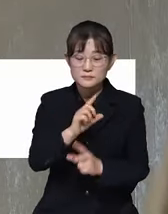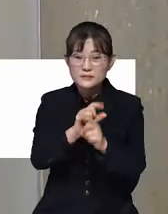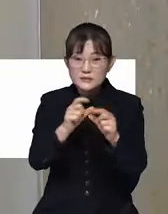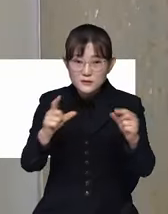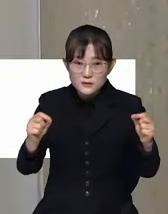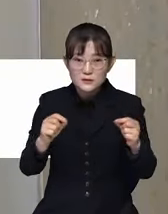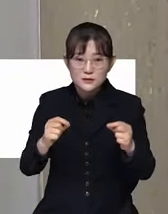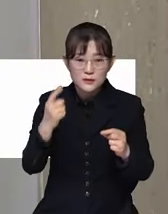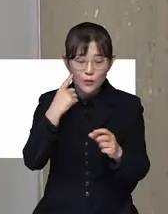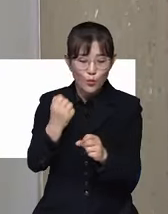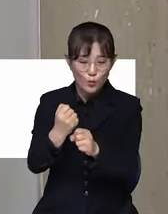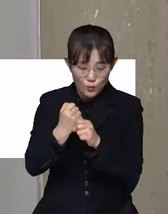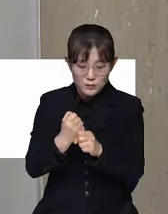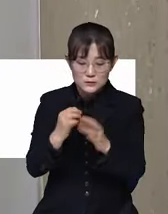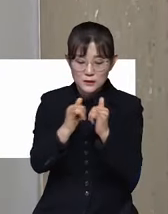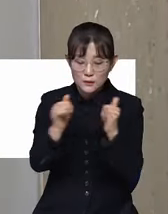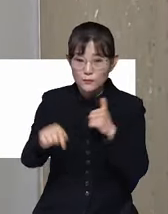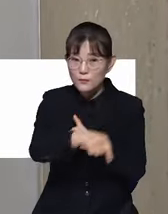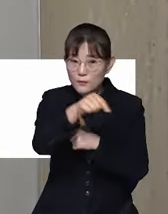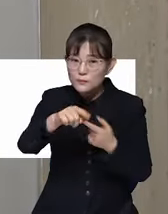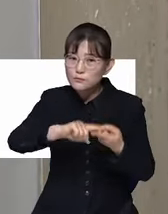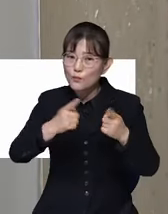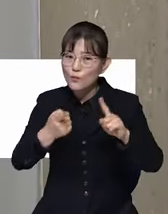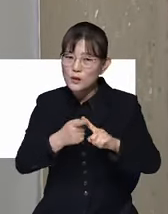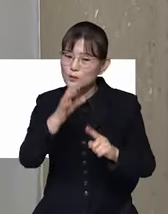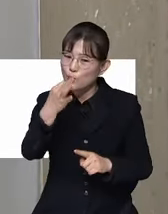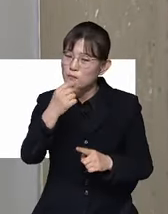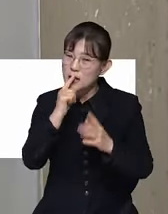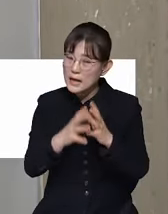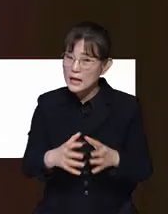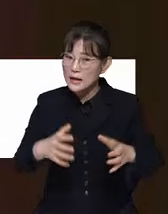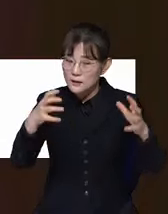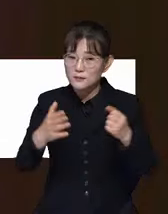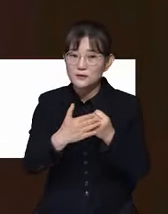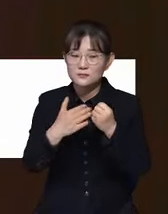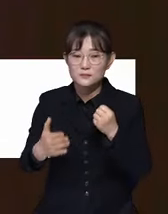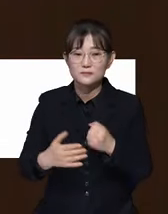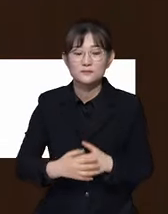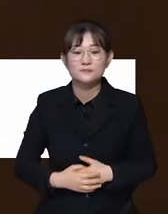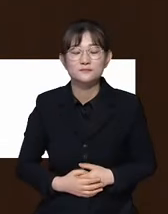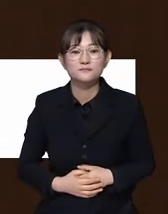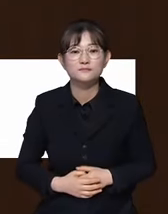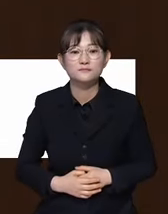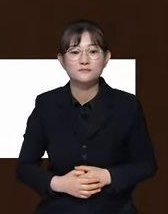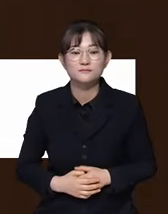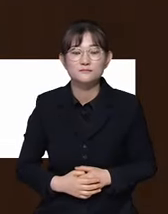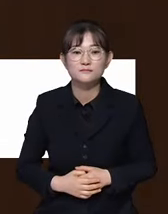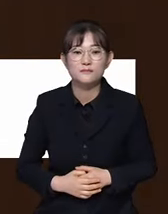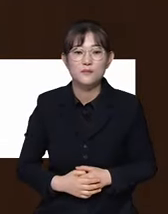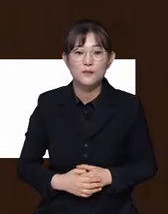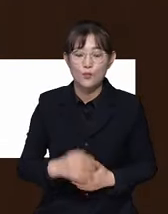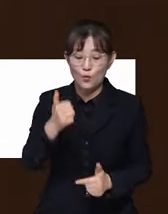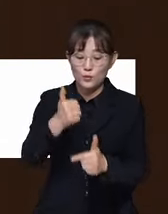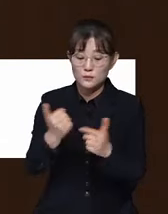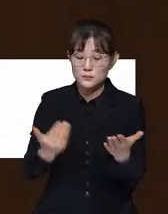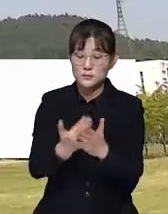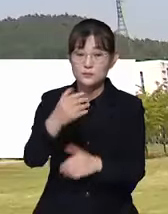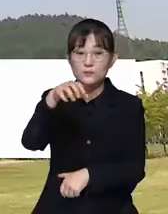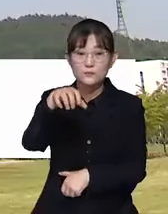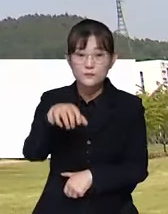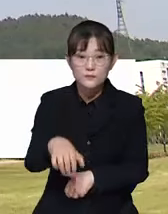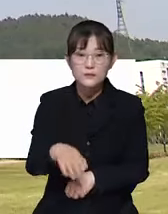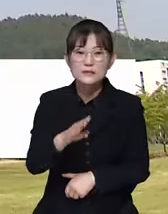공개 채용된 연구원들이 서로 상납을 요구하는 행위가 밝혀져 무리를 믿고 있습니다 전남도는 한국학 호남